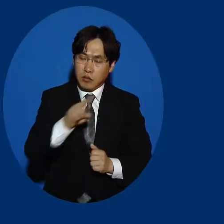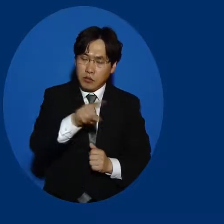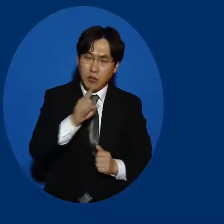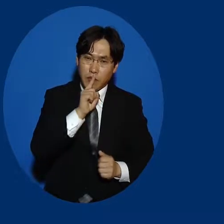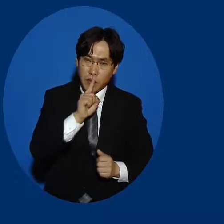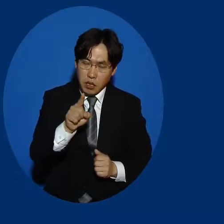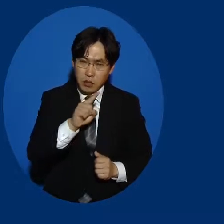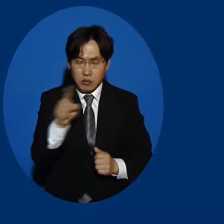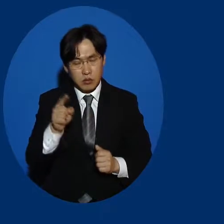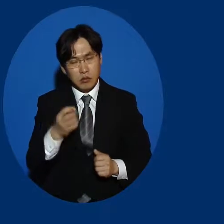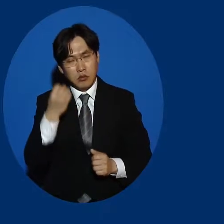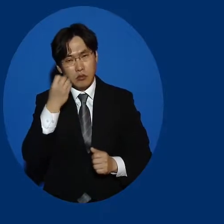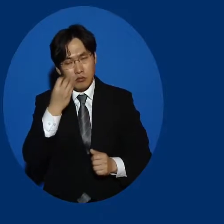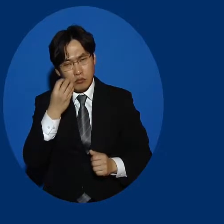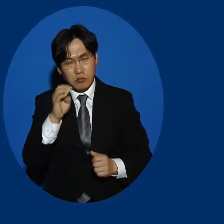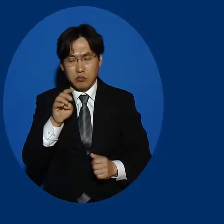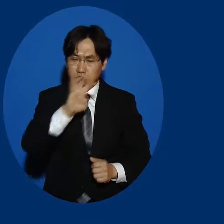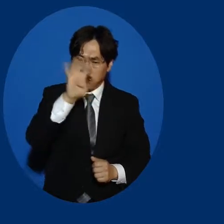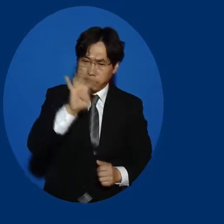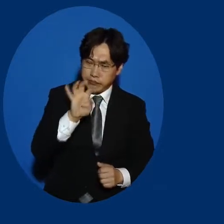자꾸만 의문점이 생겨요.